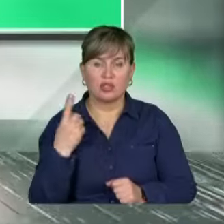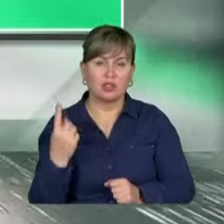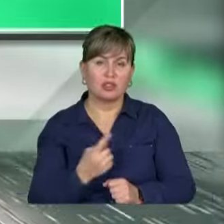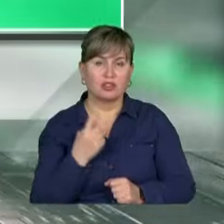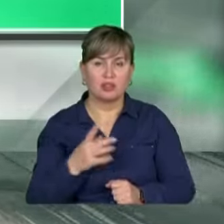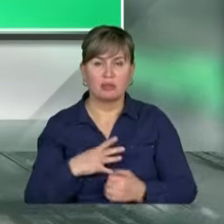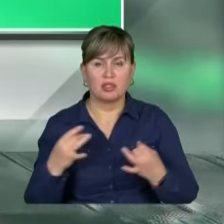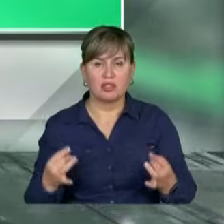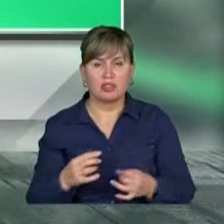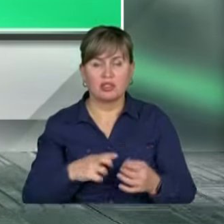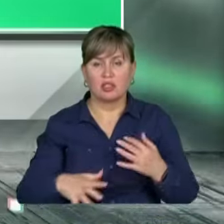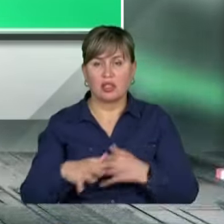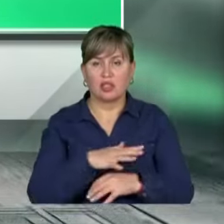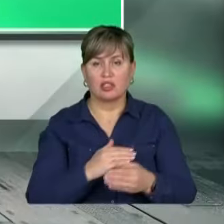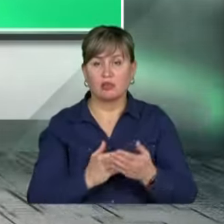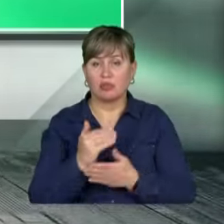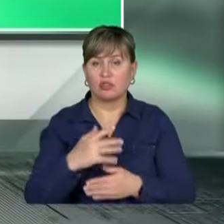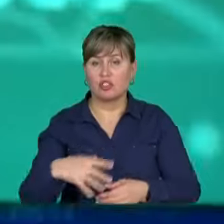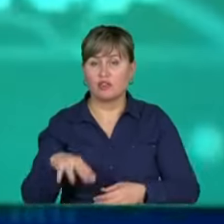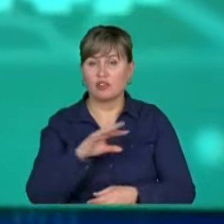ставя интересы страны превыше всего.